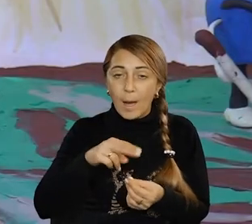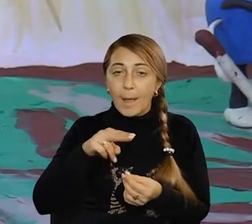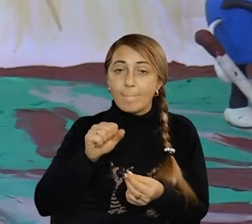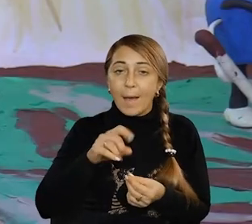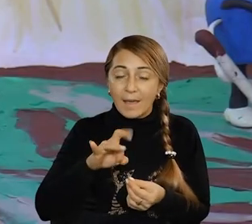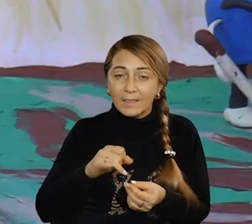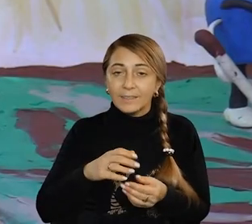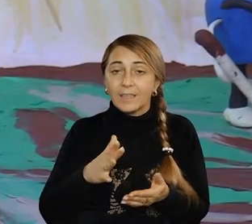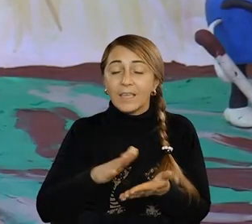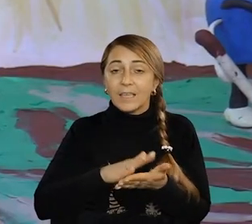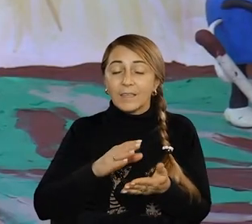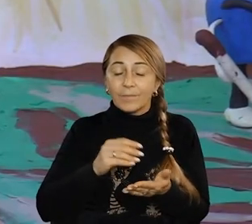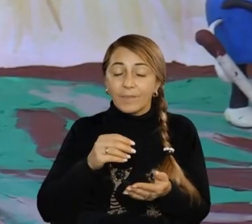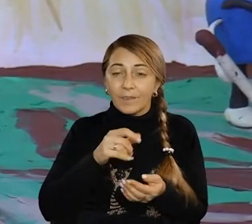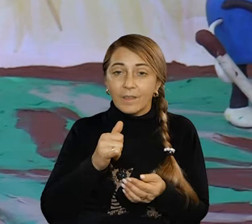та серветки.